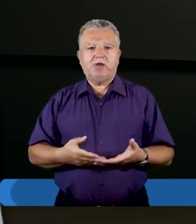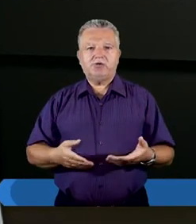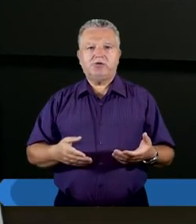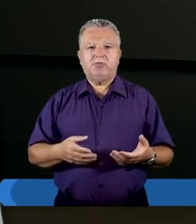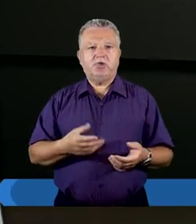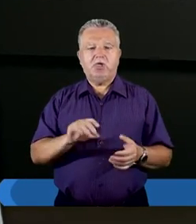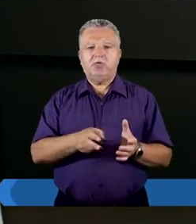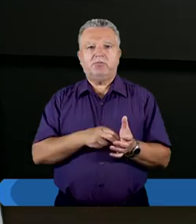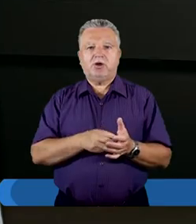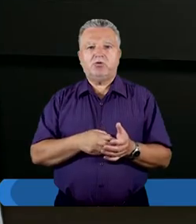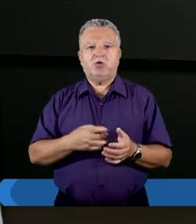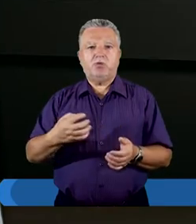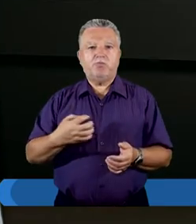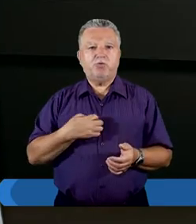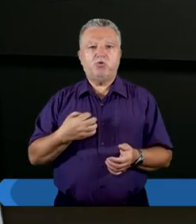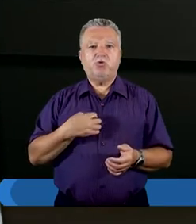cierpienia.